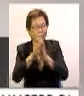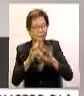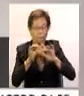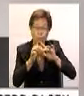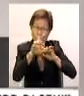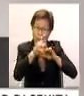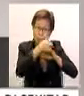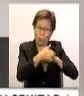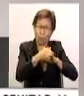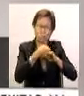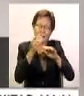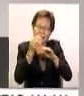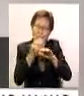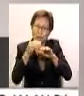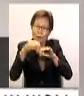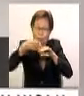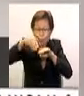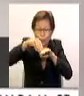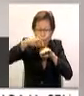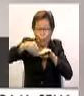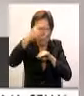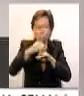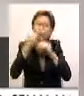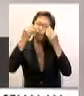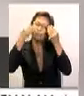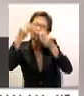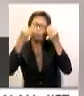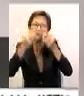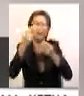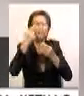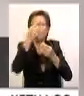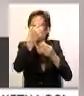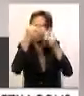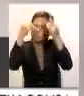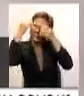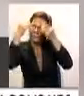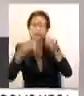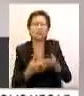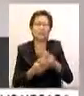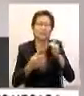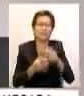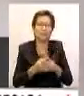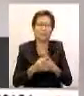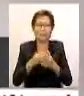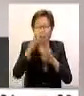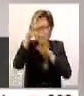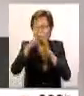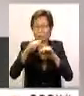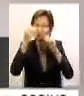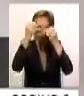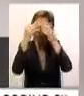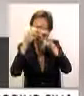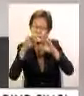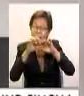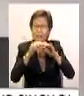kuku sebagai brus kecil yang mampu digunakan untuk solekan dan bahagian mata. Inovasi hiasan kuku terbaru ini dikatakan